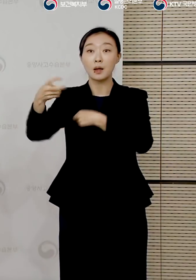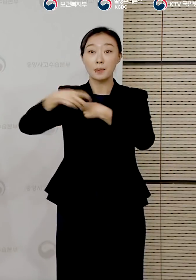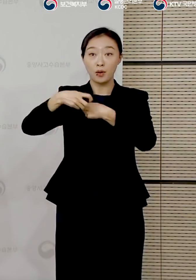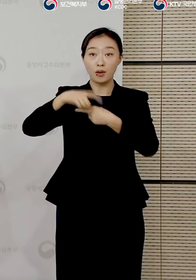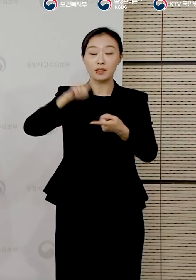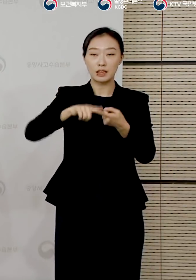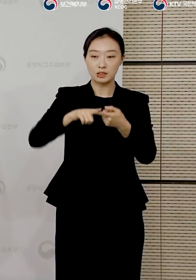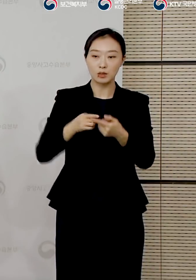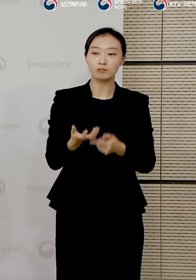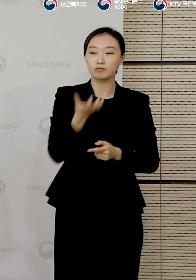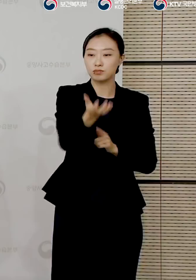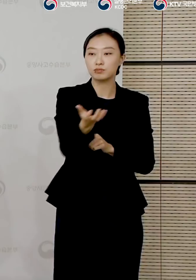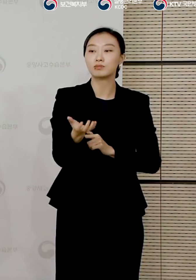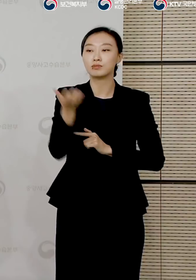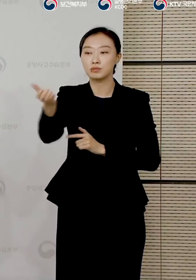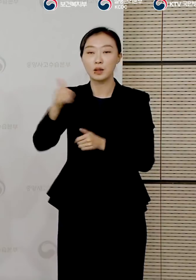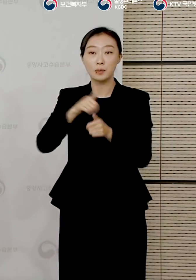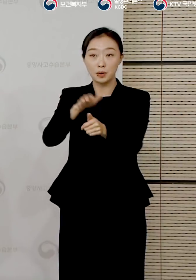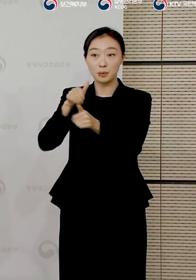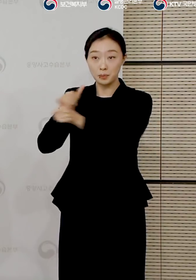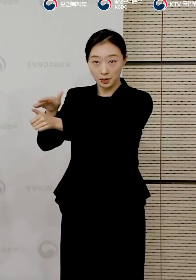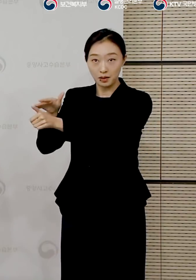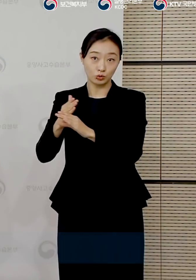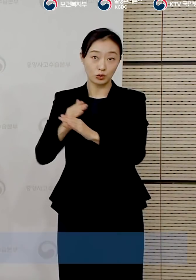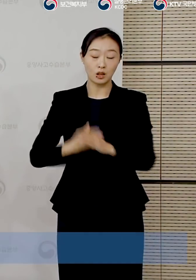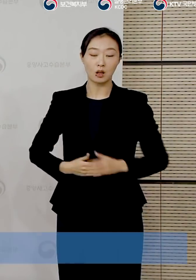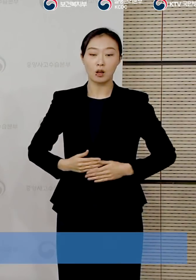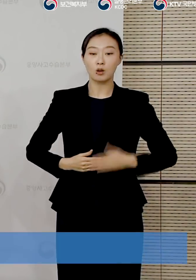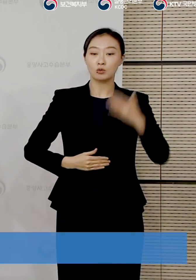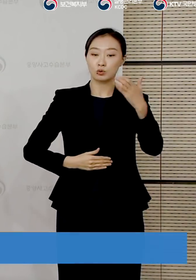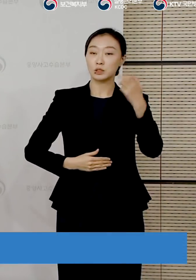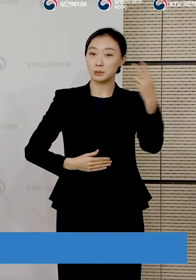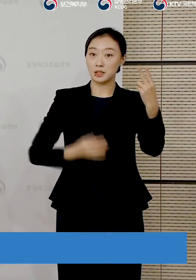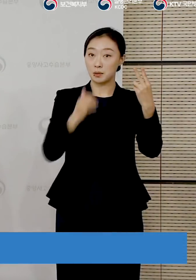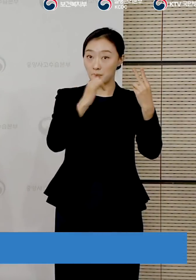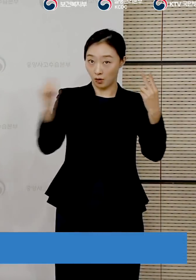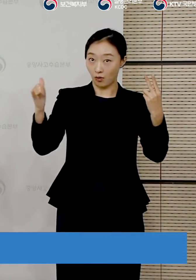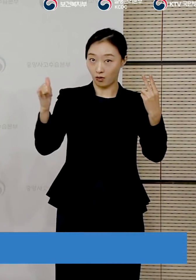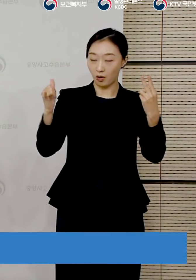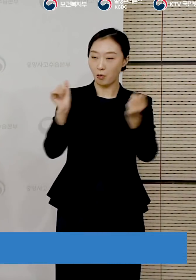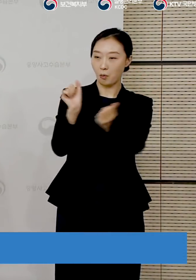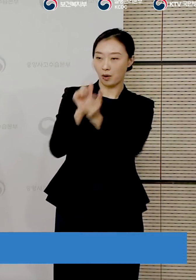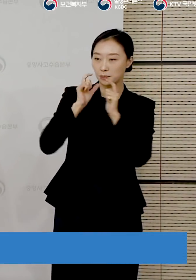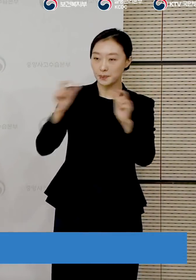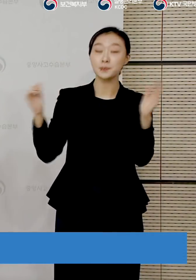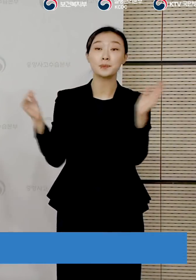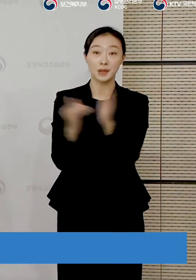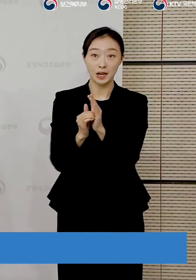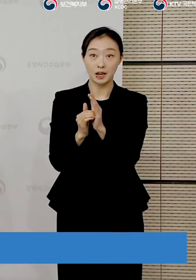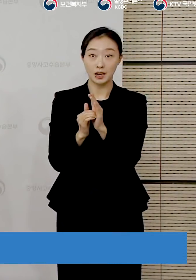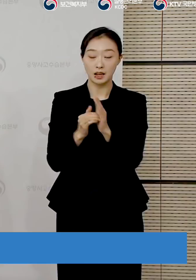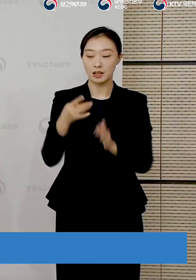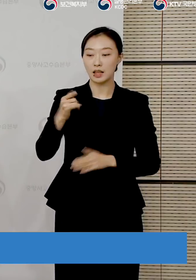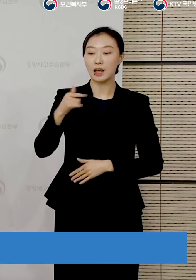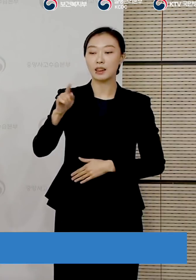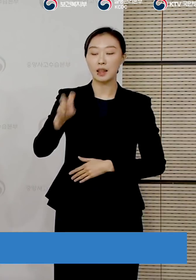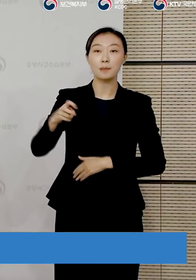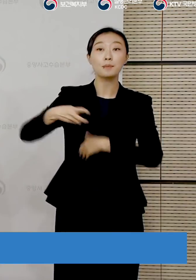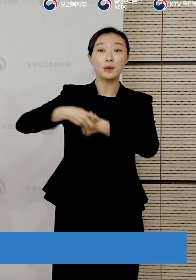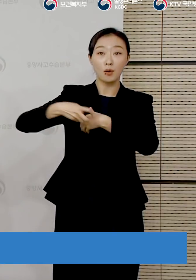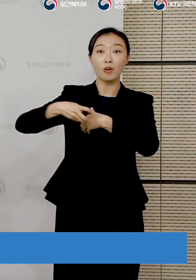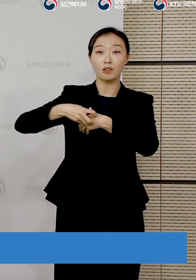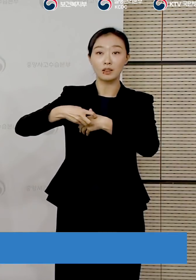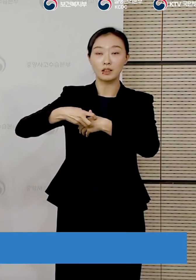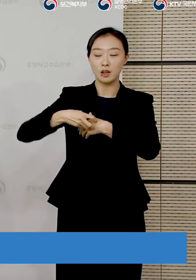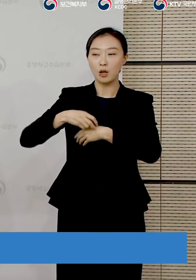등으로 이송시켜 격리 치료하고 있습니다. 확진된 92명의 경우 대남병원을 확진자 격리 치료